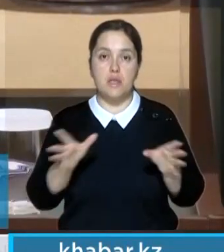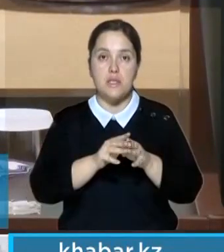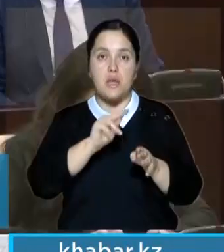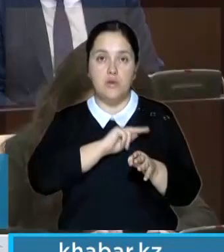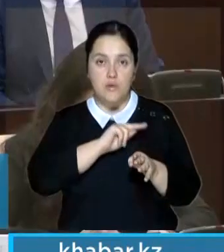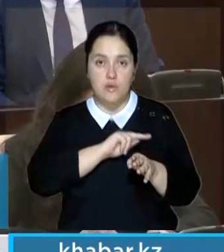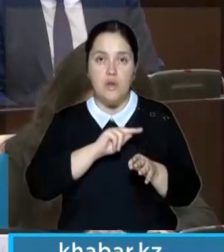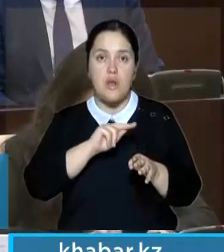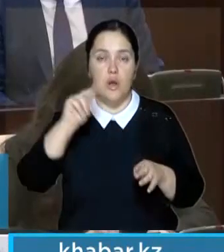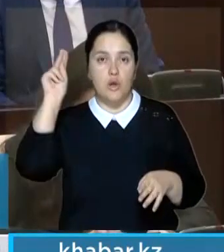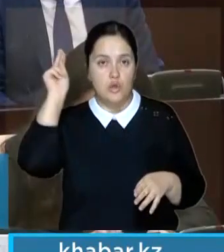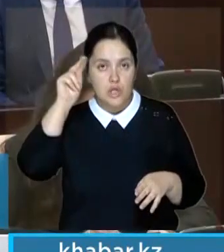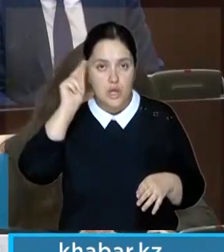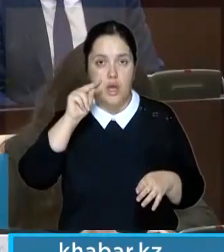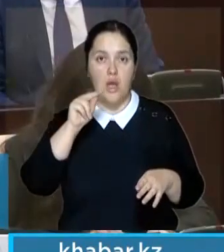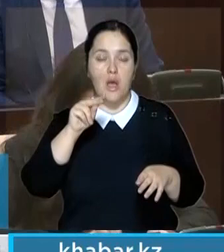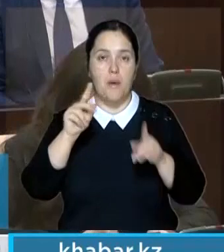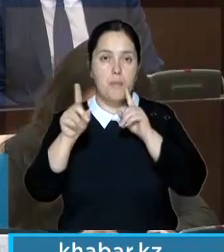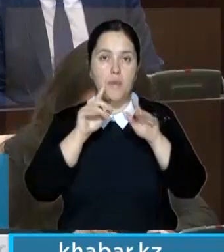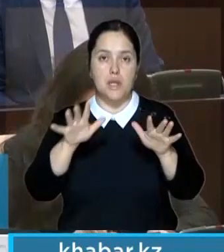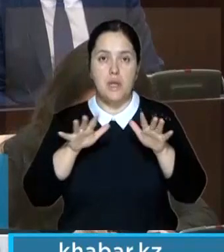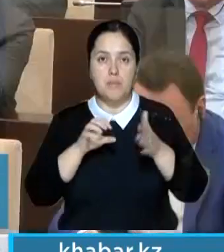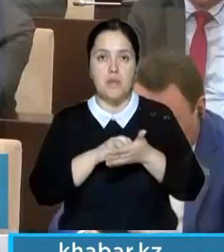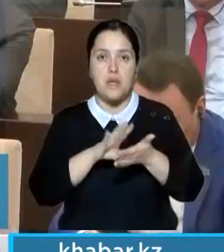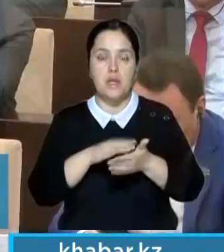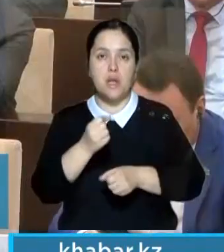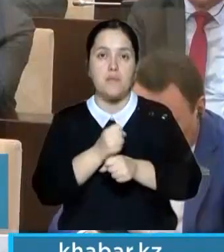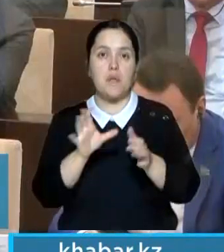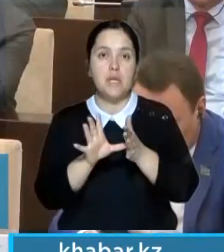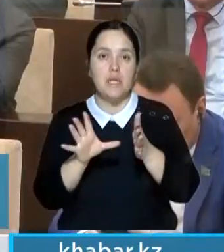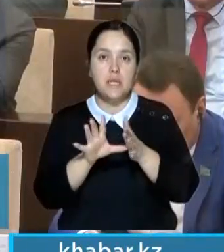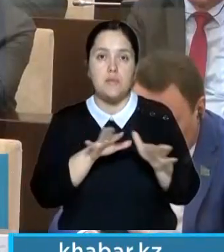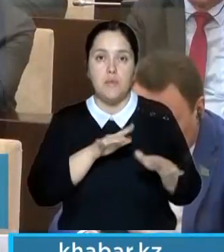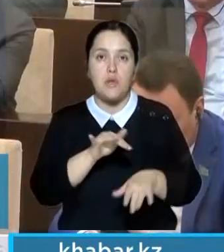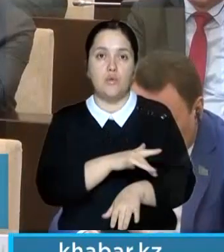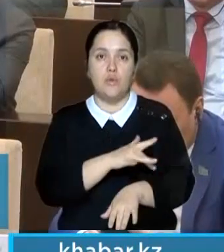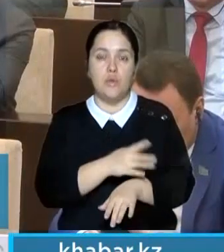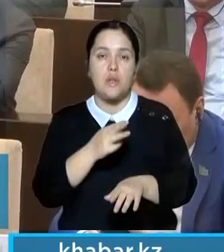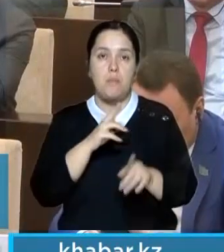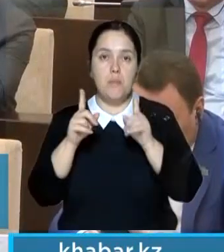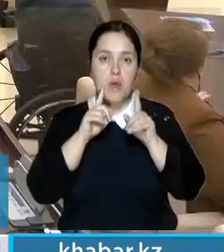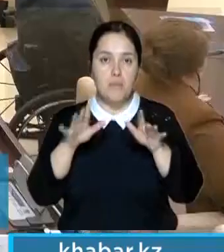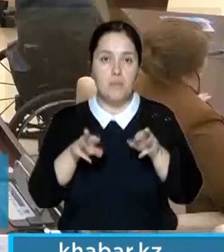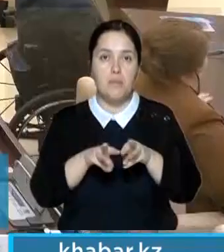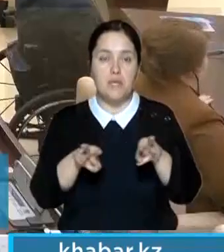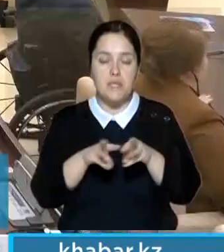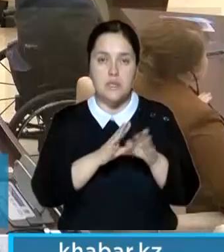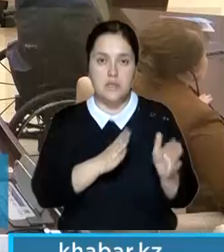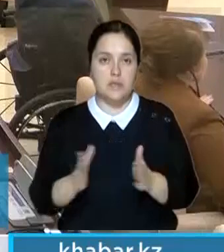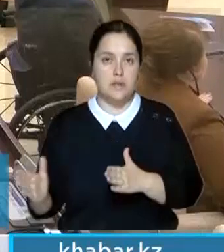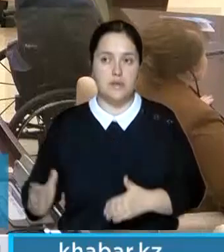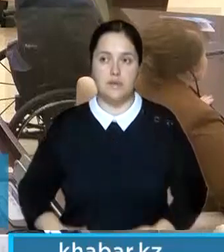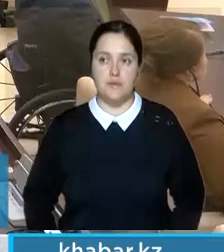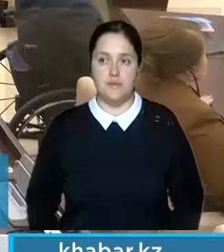Сотрудничество включает в себя продвижение и изучение открытых парламентских данных, разработку электронных инструментов и услуг для парламентских и